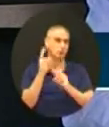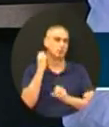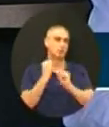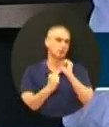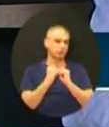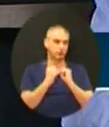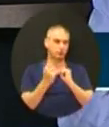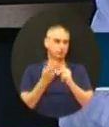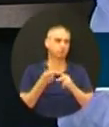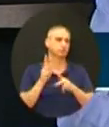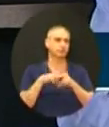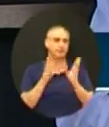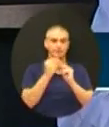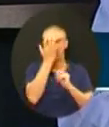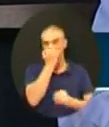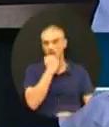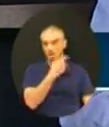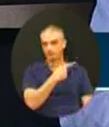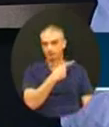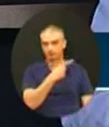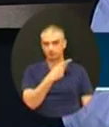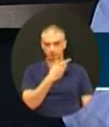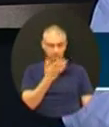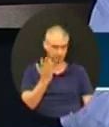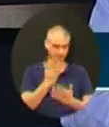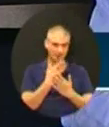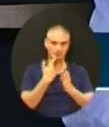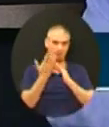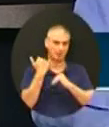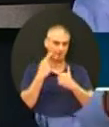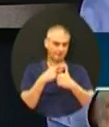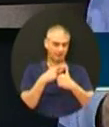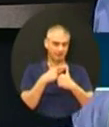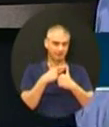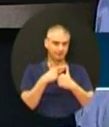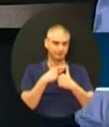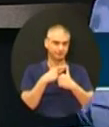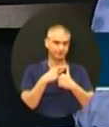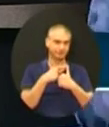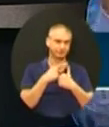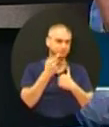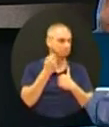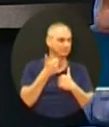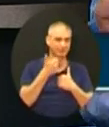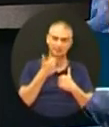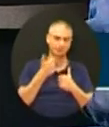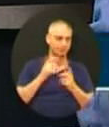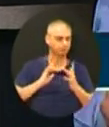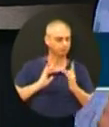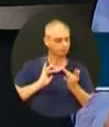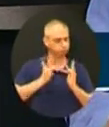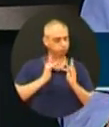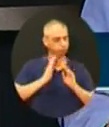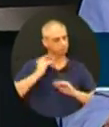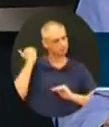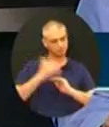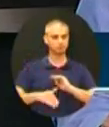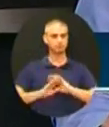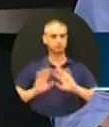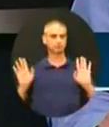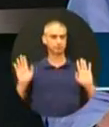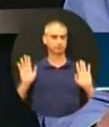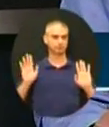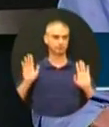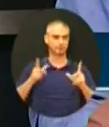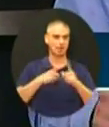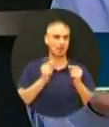יותר, מועצם יותר עם חמאס ברצועת עזה, הזכרת את הדברים קודם לכן, כמעט גט קריטות. אבו מאזן כמעט הכריז על גט